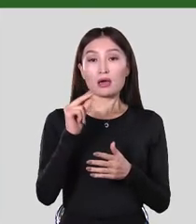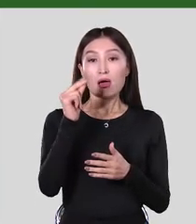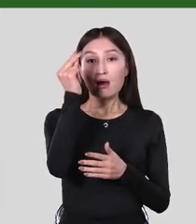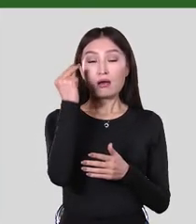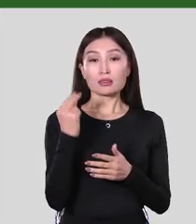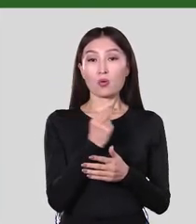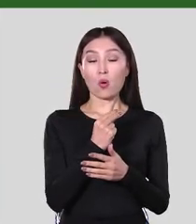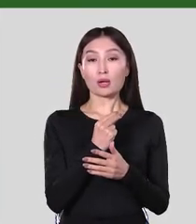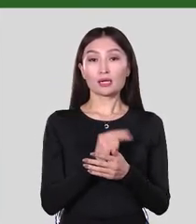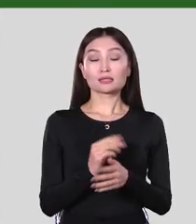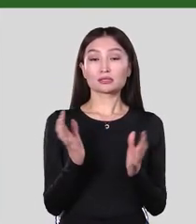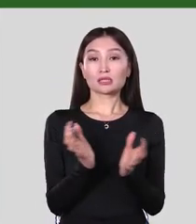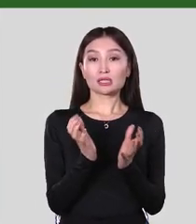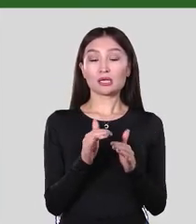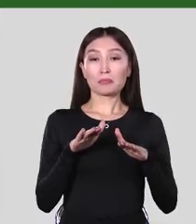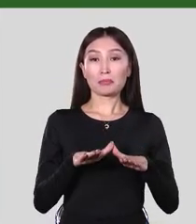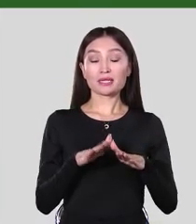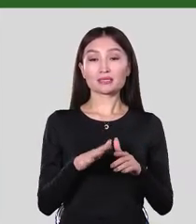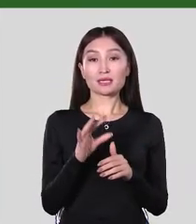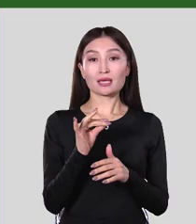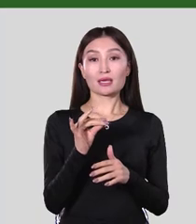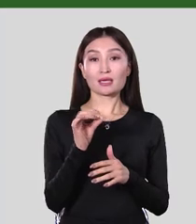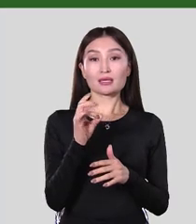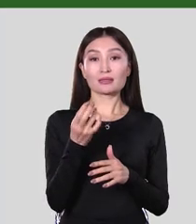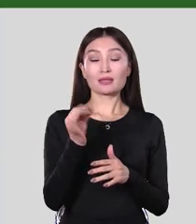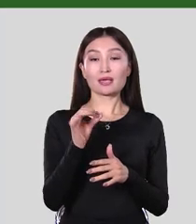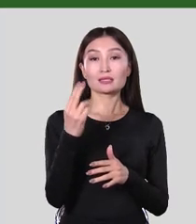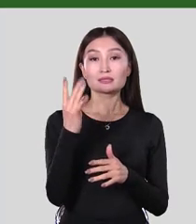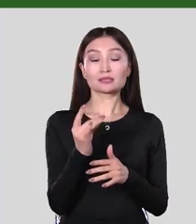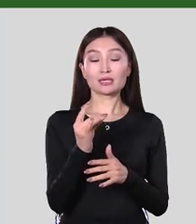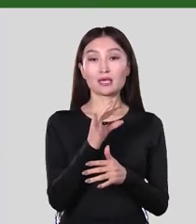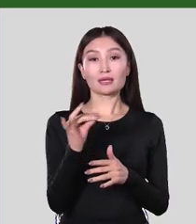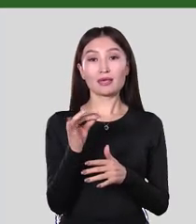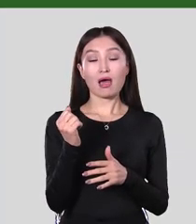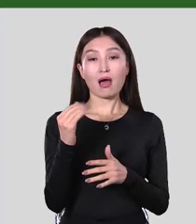католические. Сохранились здесь местные индейские и африканские верования.